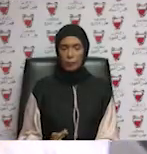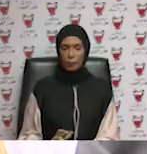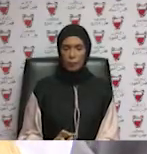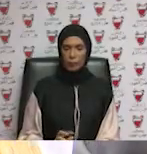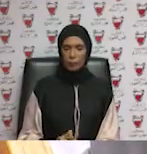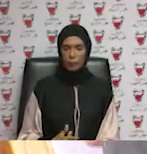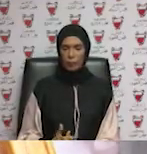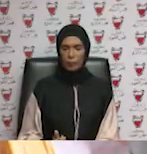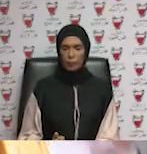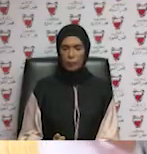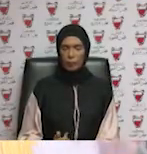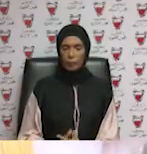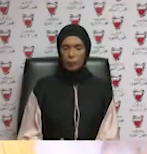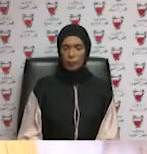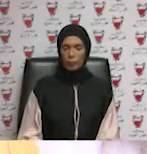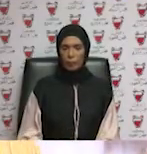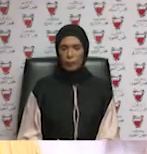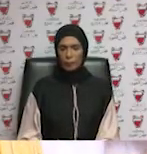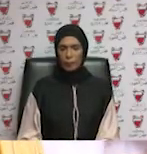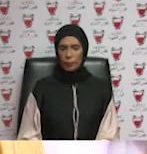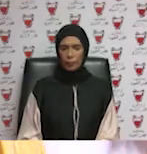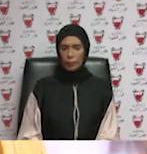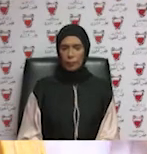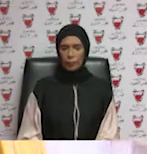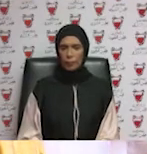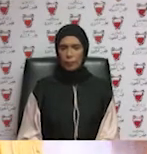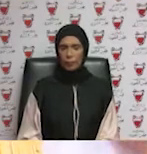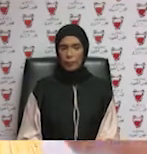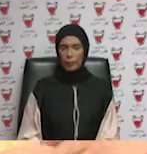شكرا معالي الرئيس، وطبعا أشكر